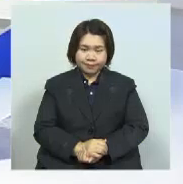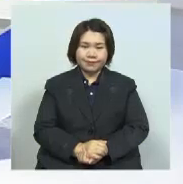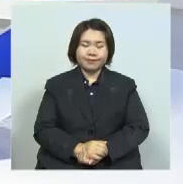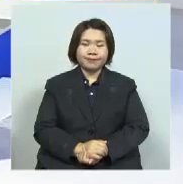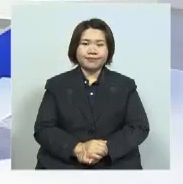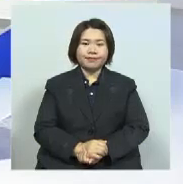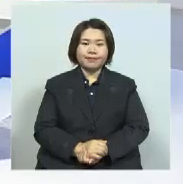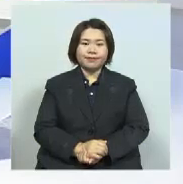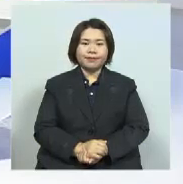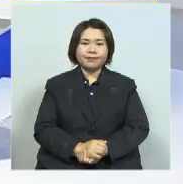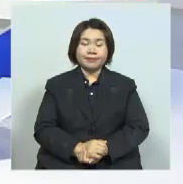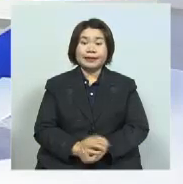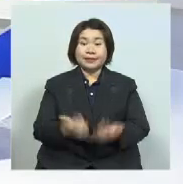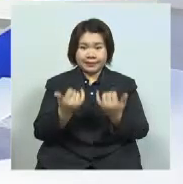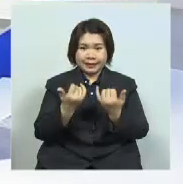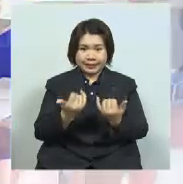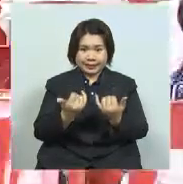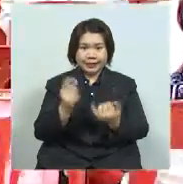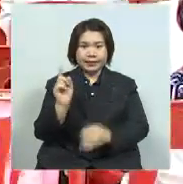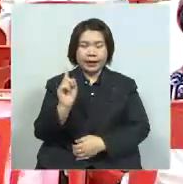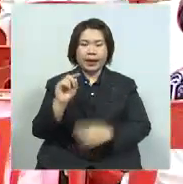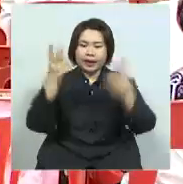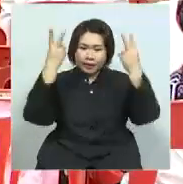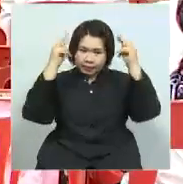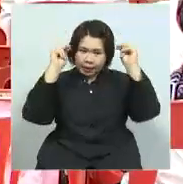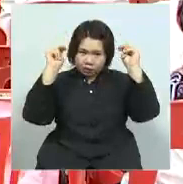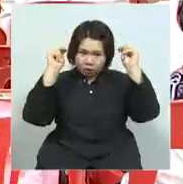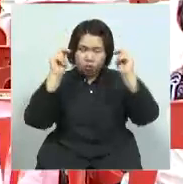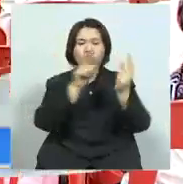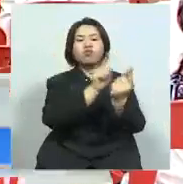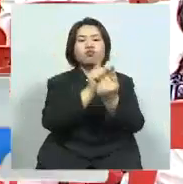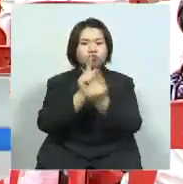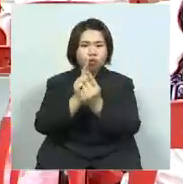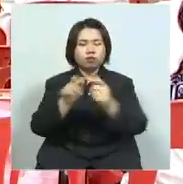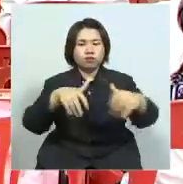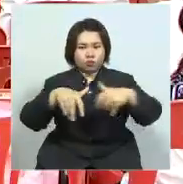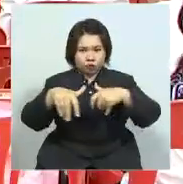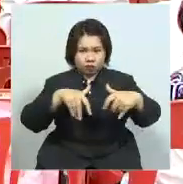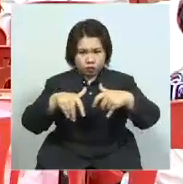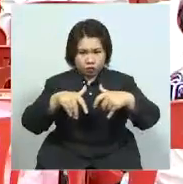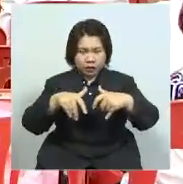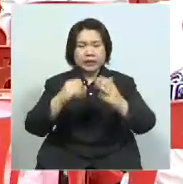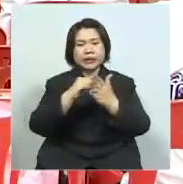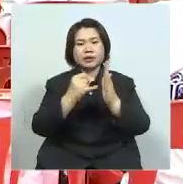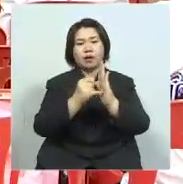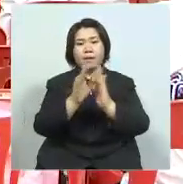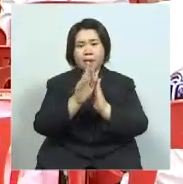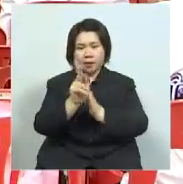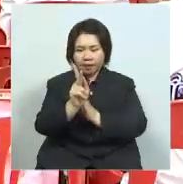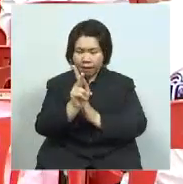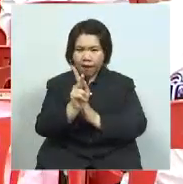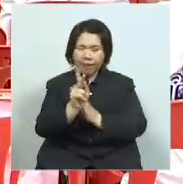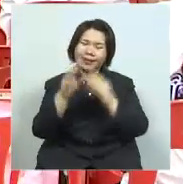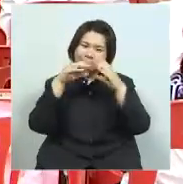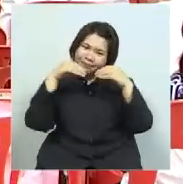ค่ะคุณกรองแก้วคุณสิริวิทย์และคุณผู้ชมค่ะต้องบอกว่าวันนี้นายกรัฐมนตรีได้มาพบปะพูดคุยกับประชาชนชาวจังหวัดบึงกาฬนะคะด้วยบรรยากาศ